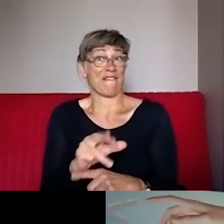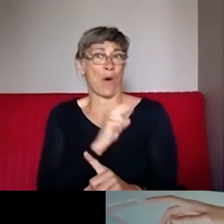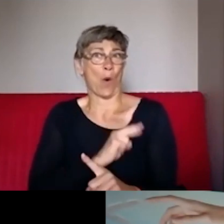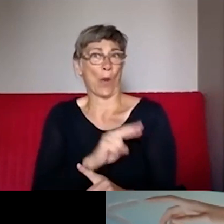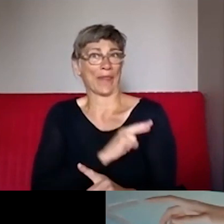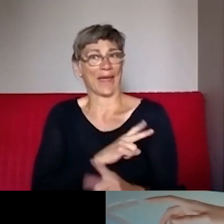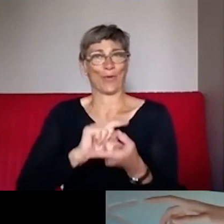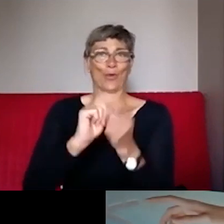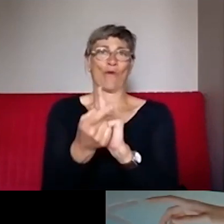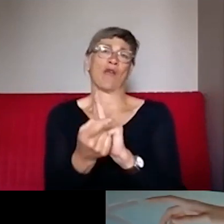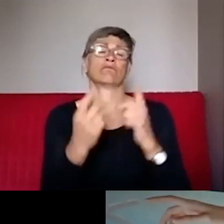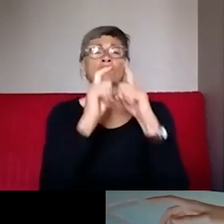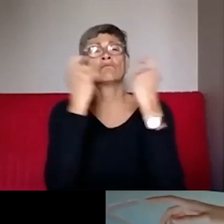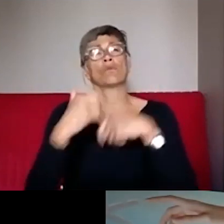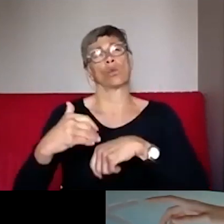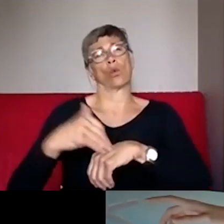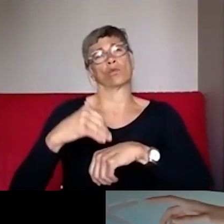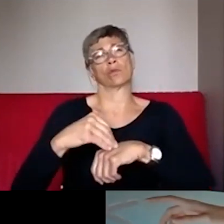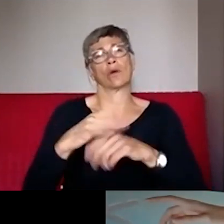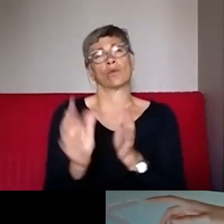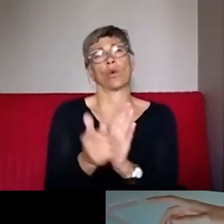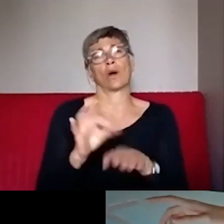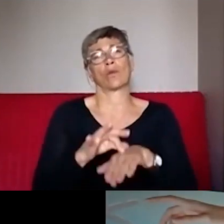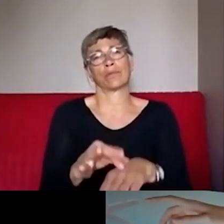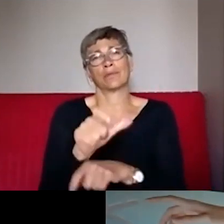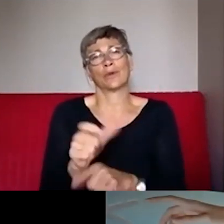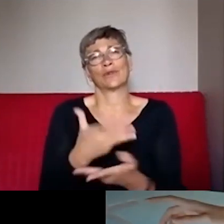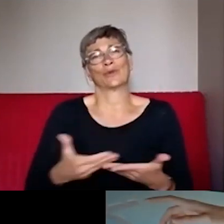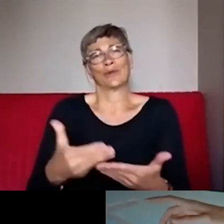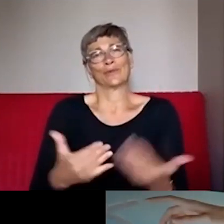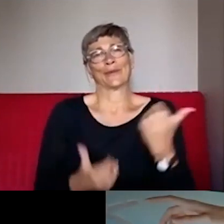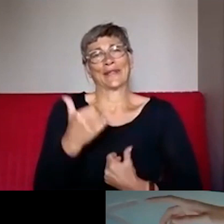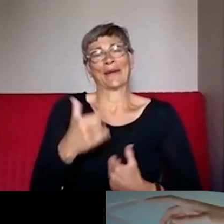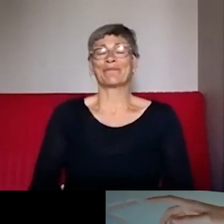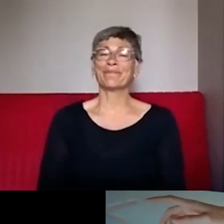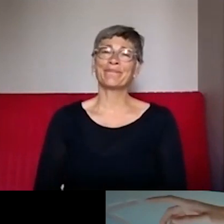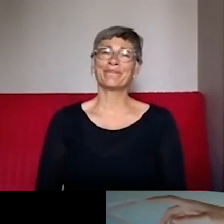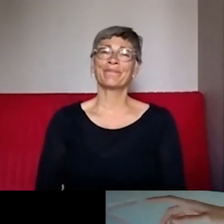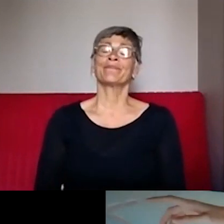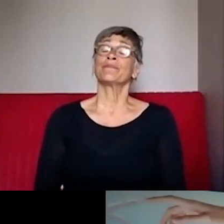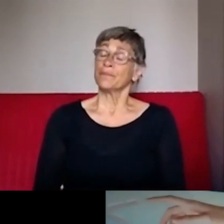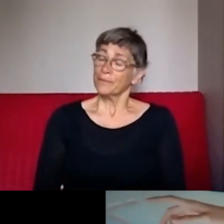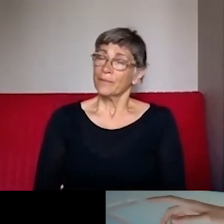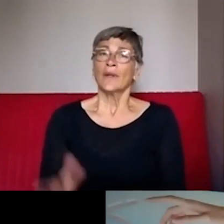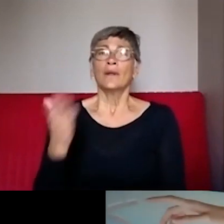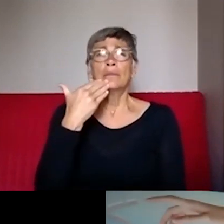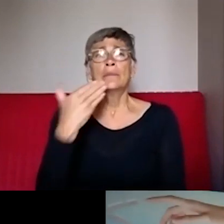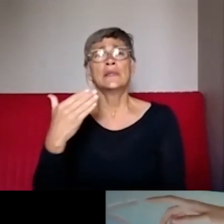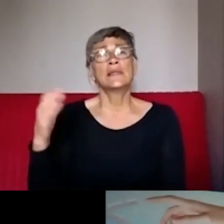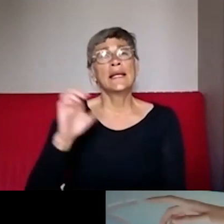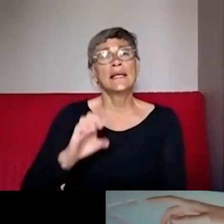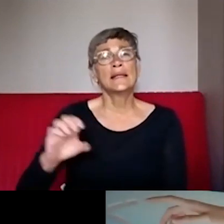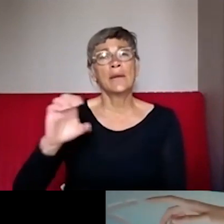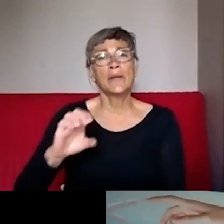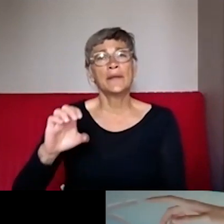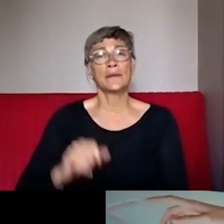consultant pour accompagner les personnes en situation de handicap. D'accord, merci Elisabeth. Nous, ce qui